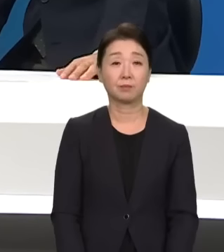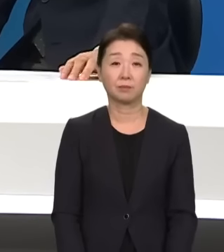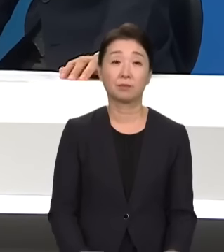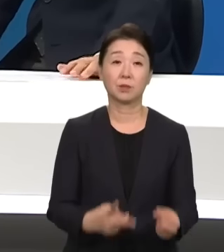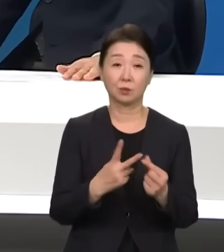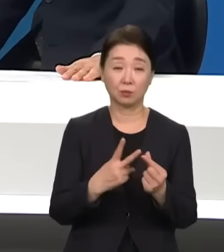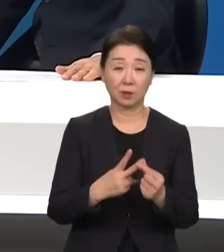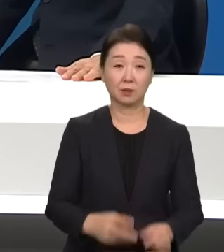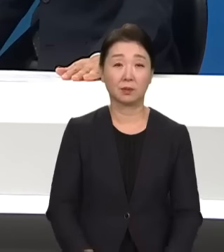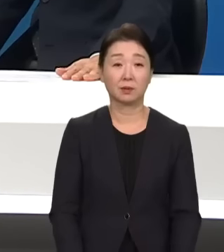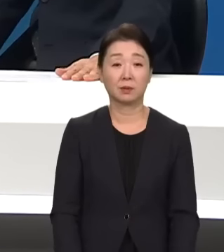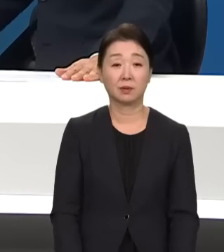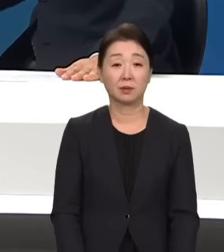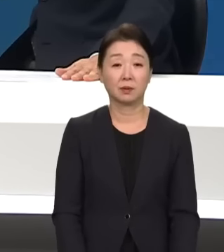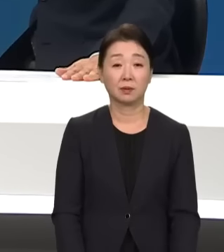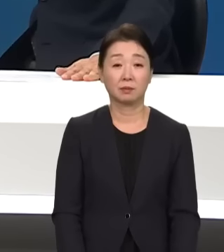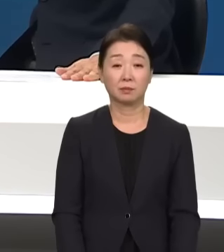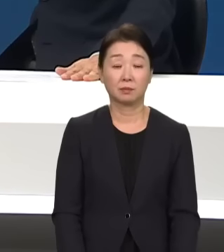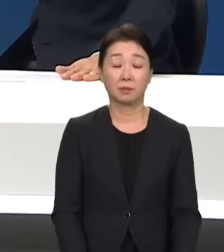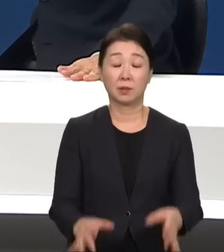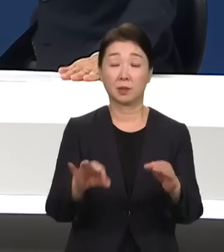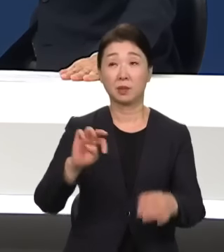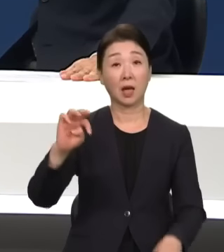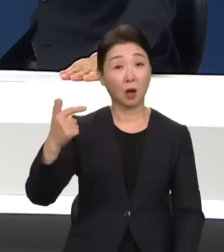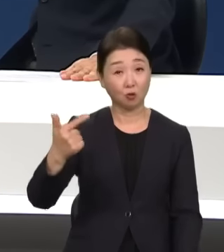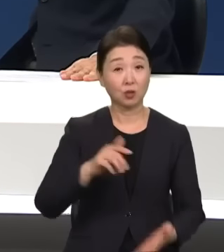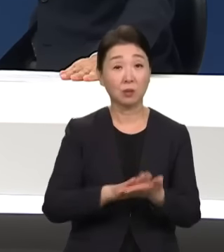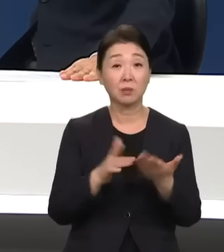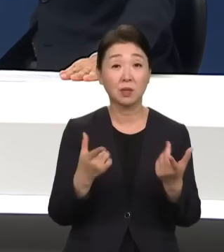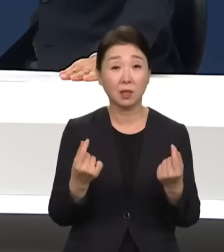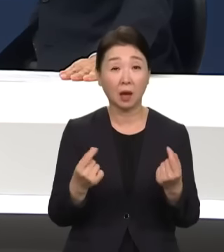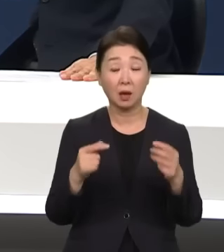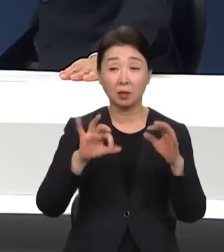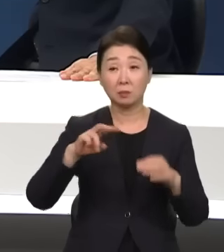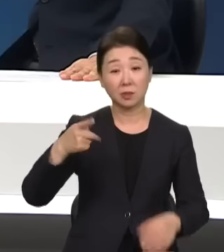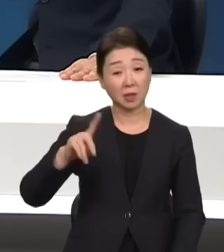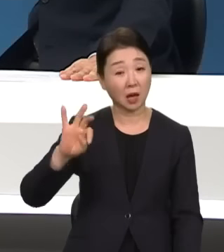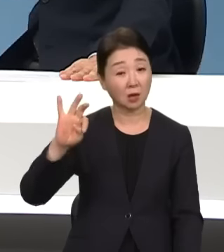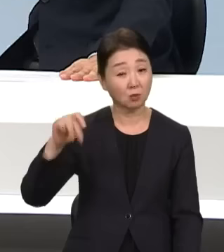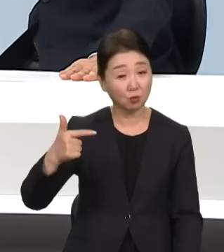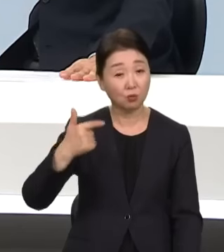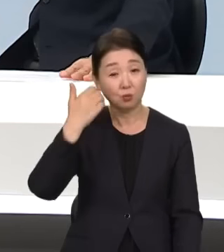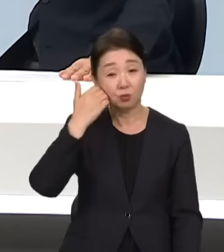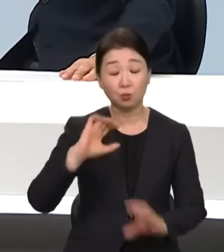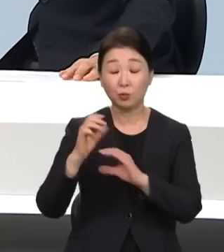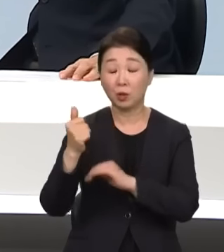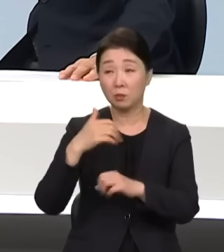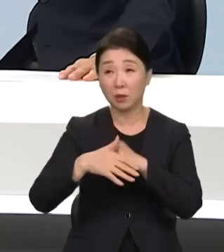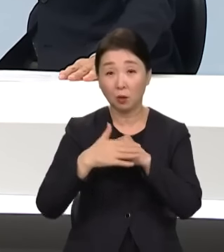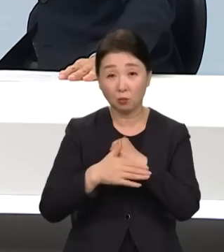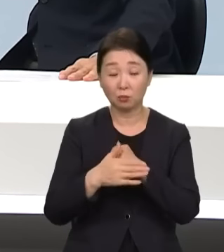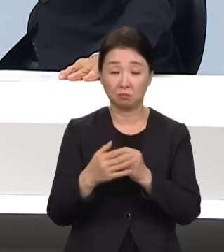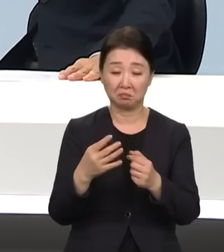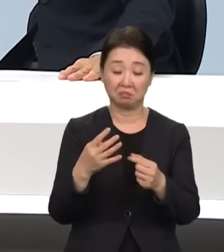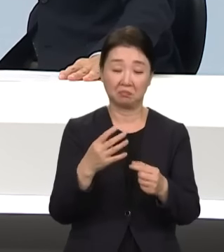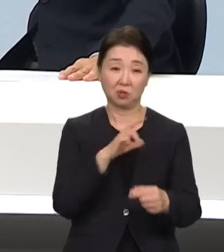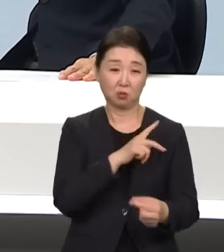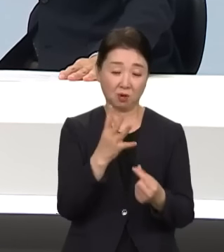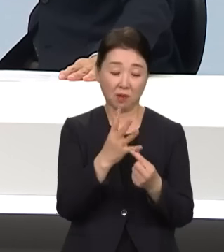이슈 바로 보겠습니다. 자, 김상훈입니다. 김상훈이 누구냐? 국민의힘의 대구 4선 의원으로